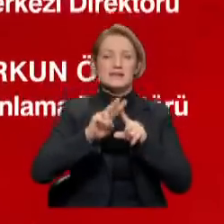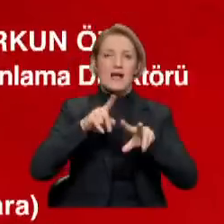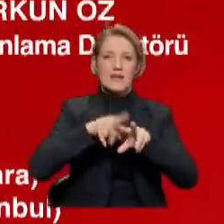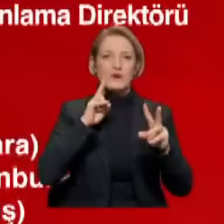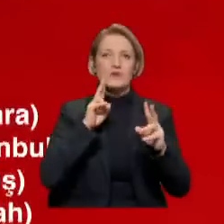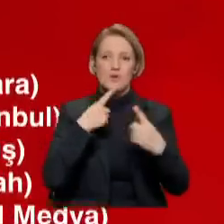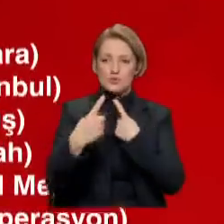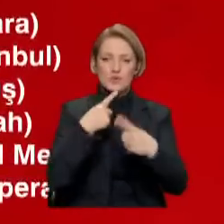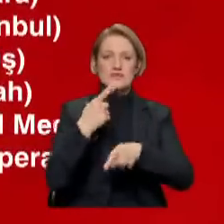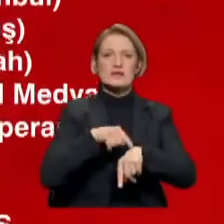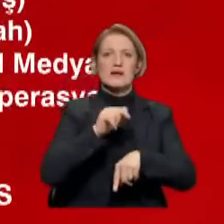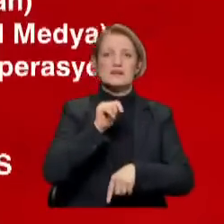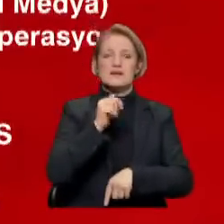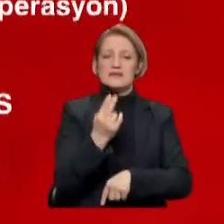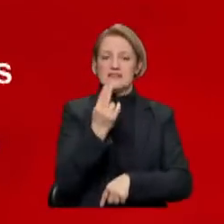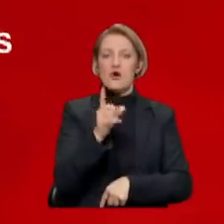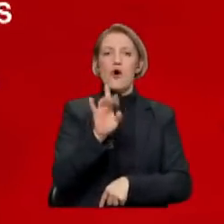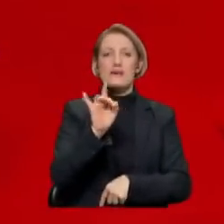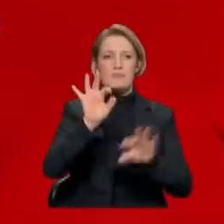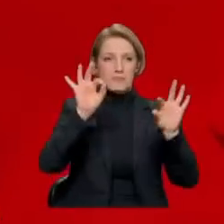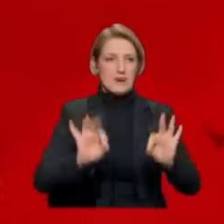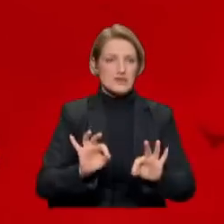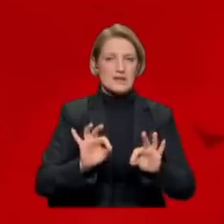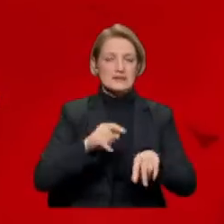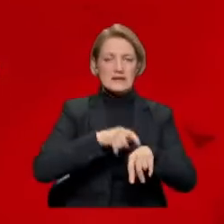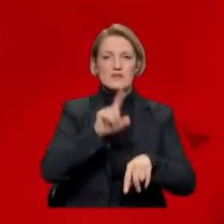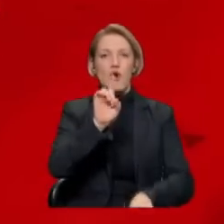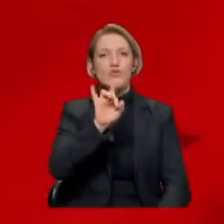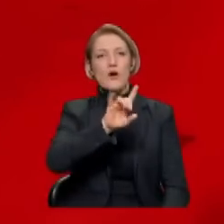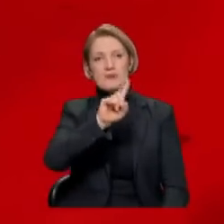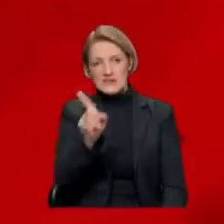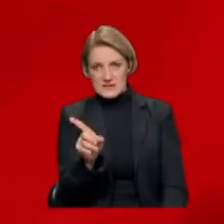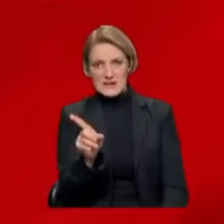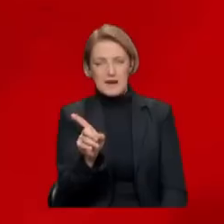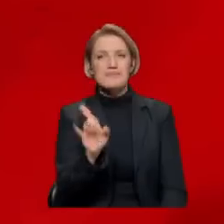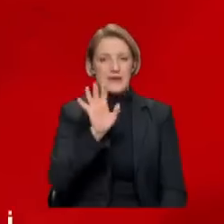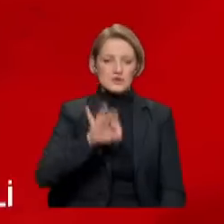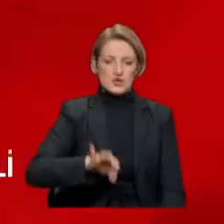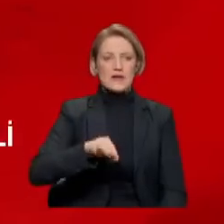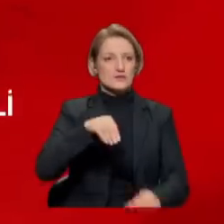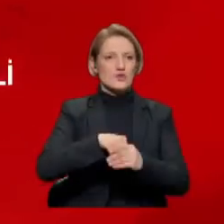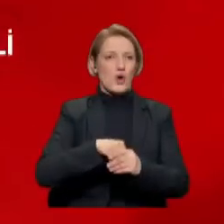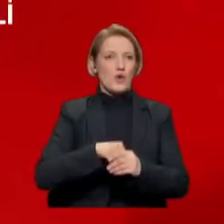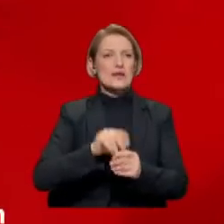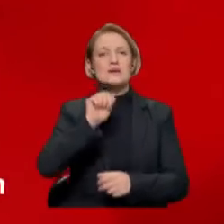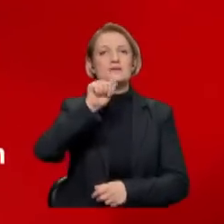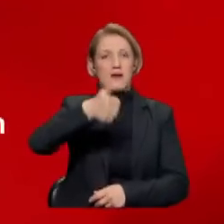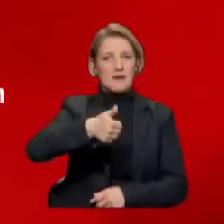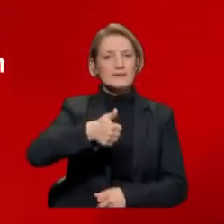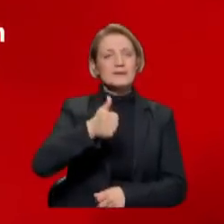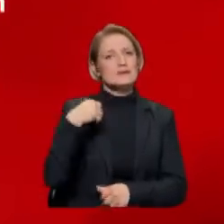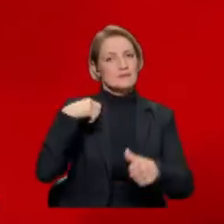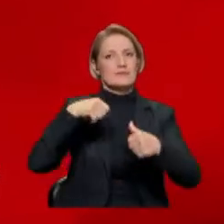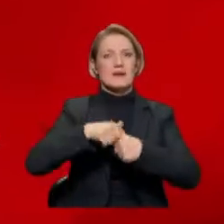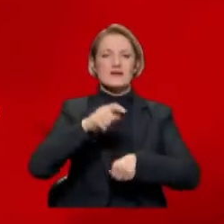konuştuk. 7.15'te başlayan yolculuğumuz saatler 10.15'i gösterirken şu anda noktalanıyor. Yarın